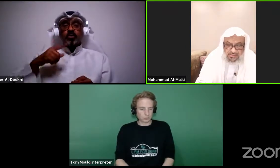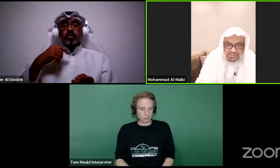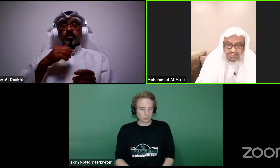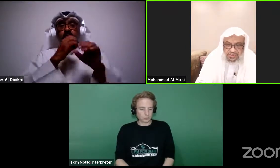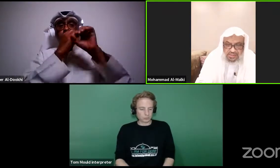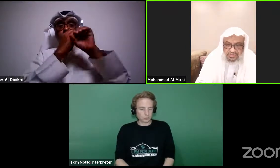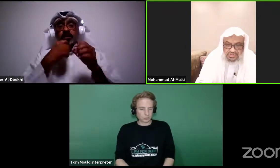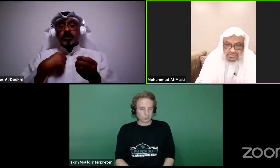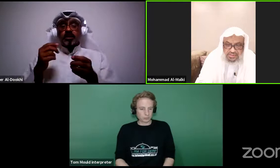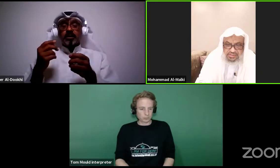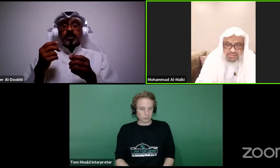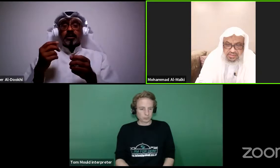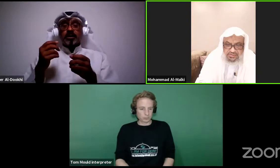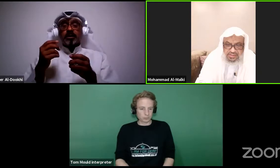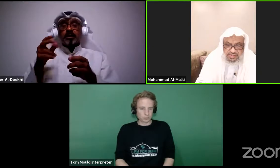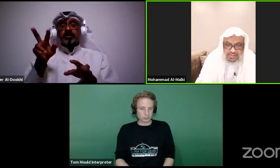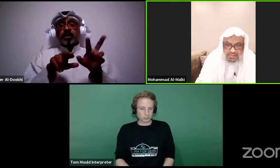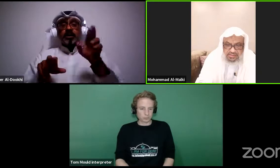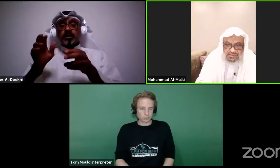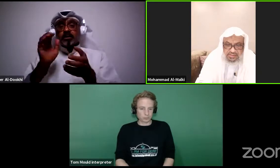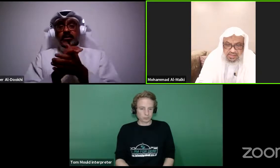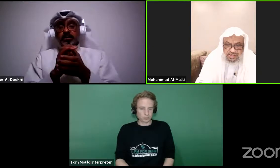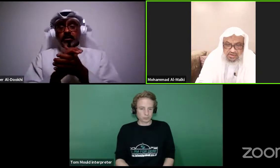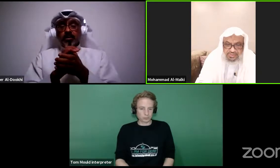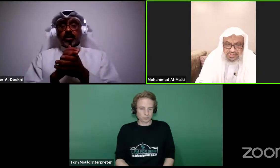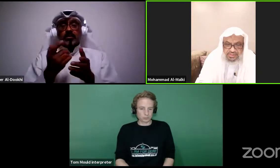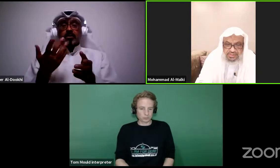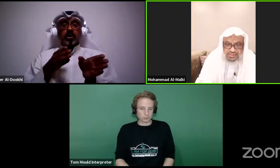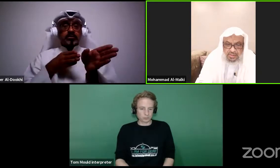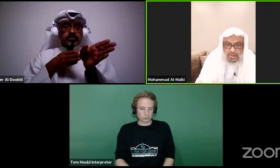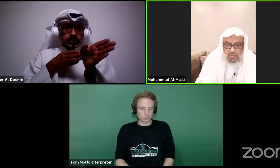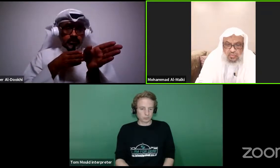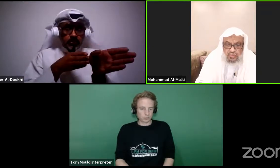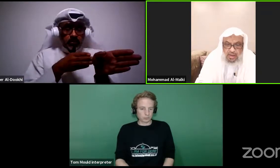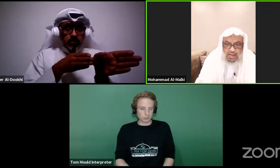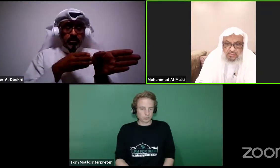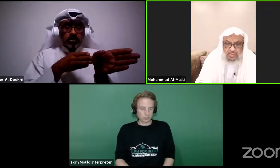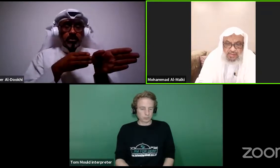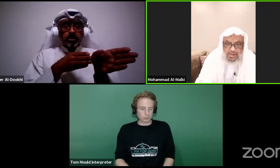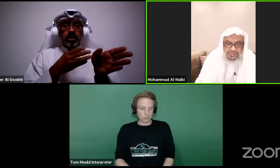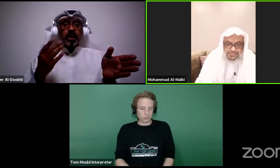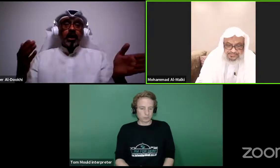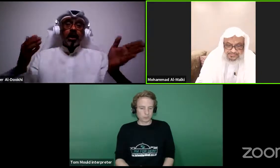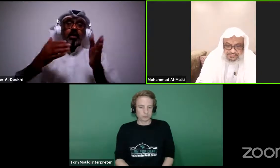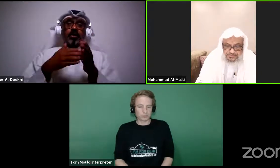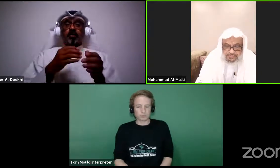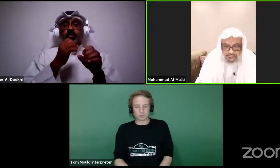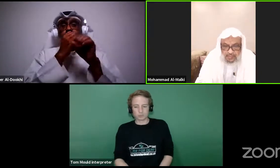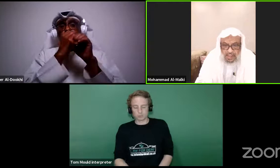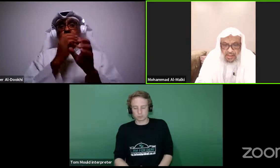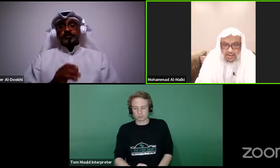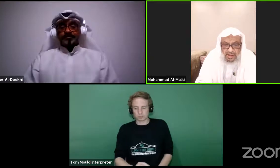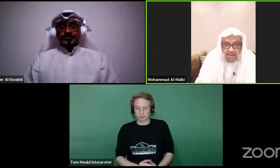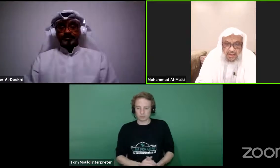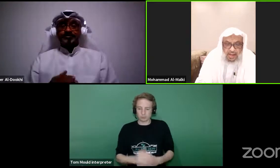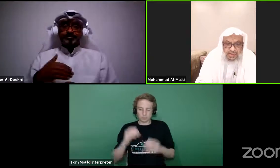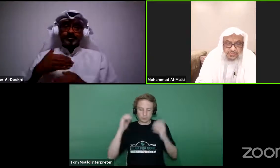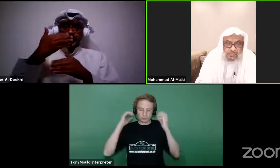وصحبه ومن استنى بسنته واهتدى بهديه إلى يوم الدين. أما بعد،